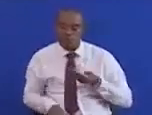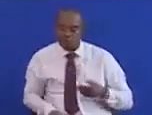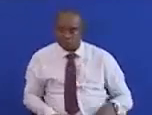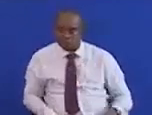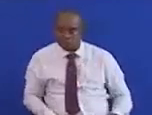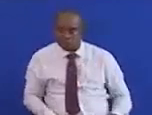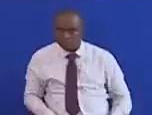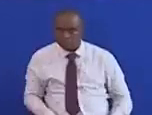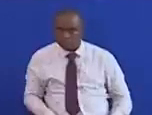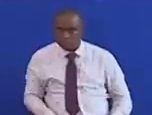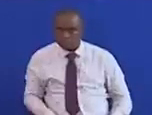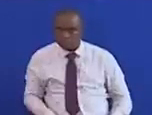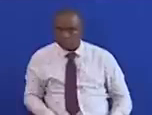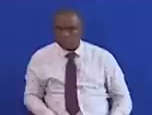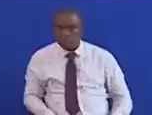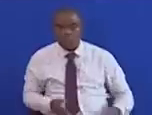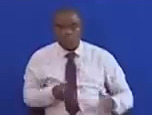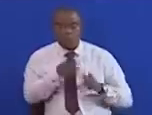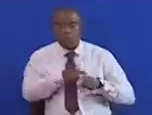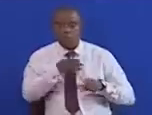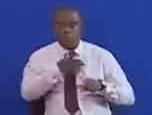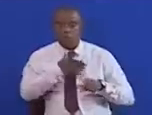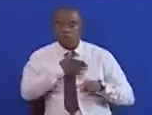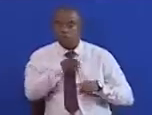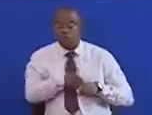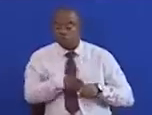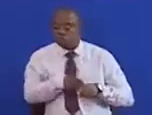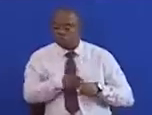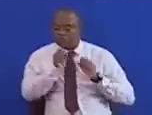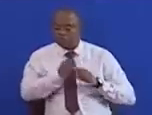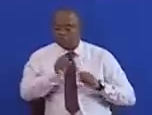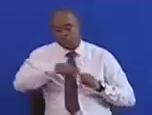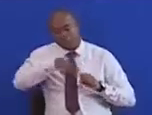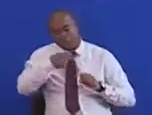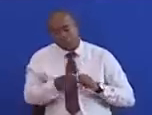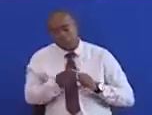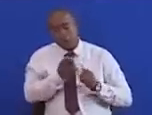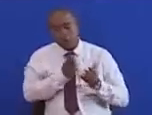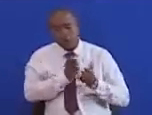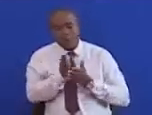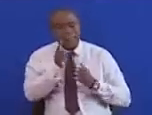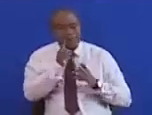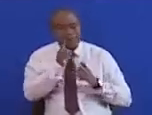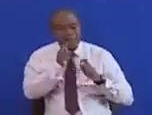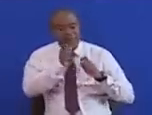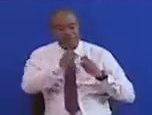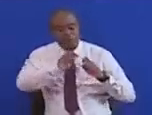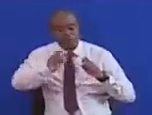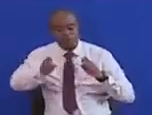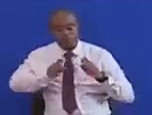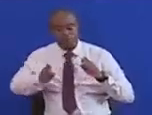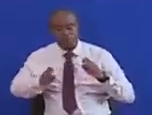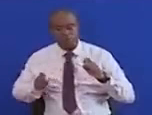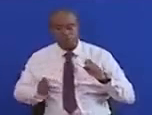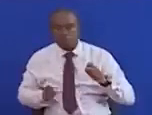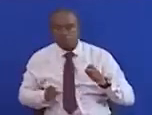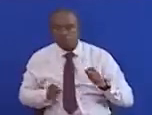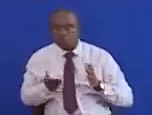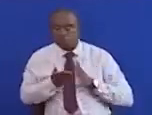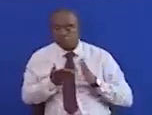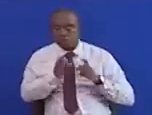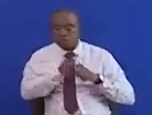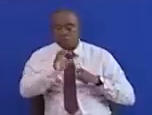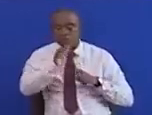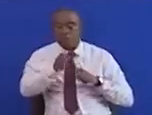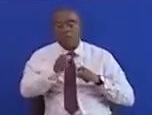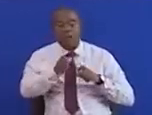mpaka tufikie muda wetu pale hatutaweza kwa kupitia kila kifungu kidogo. Kwa hiyo atasomwa mafungu badala